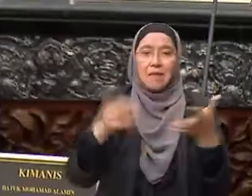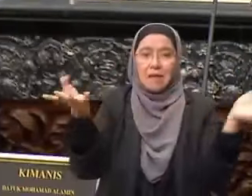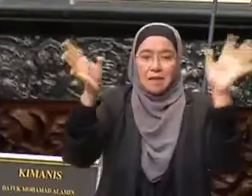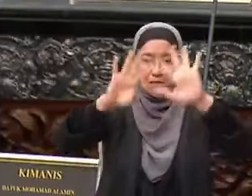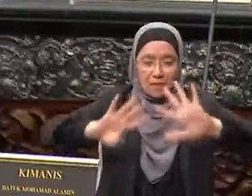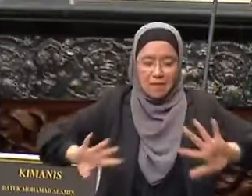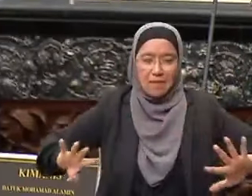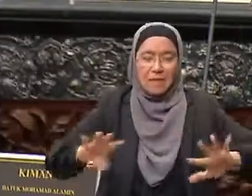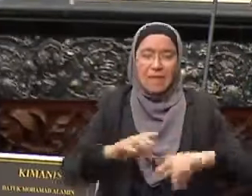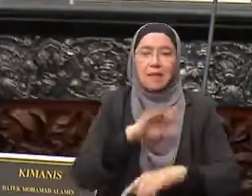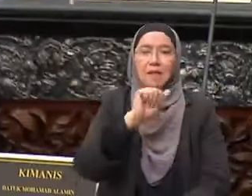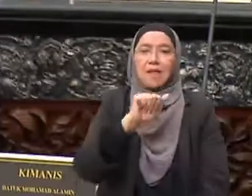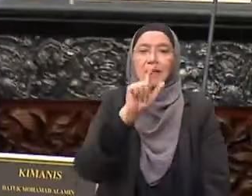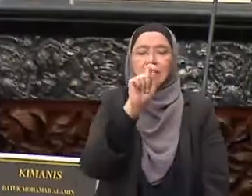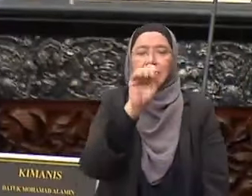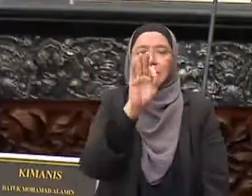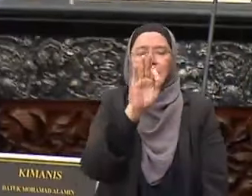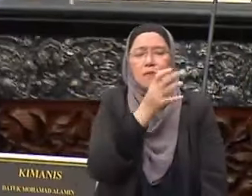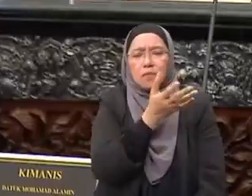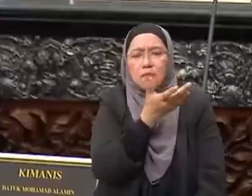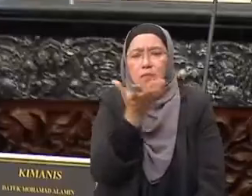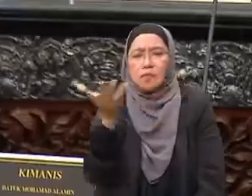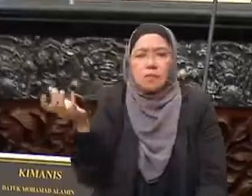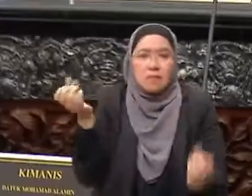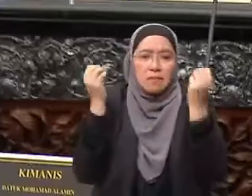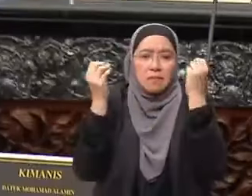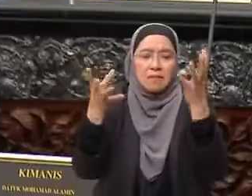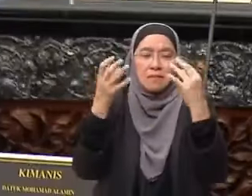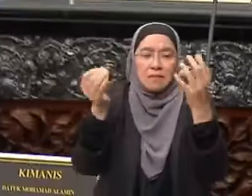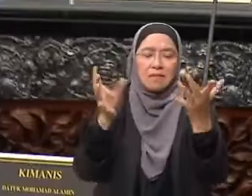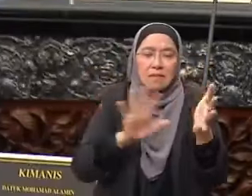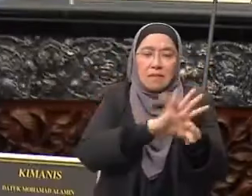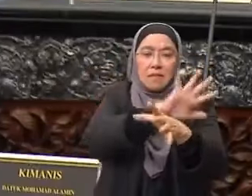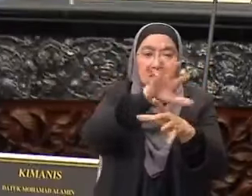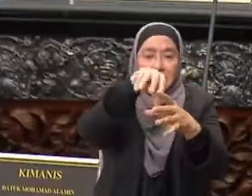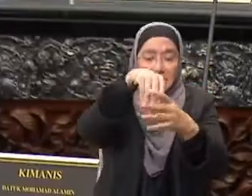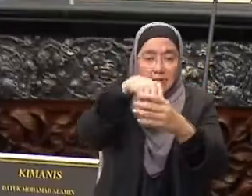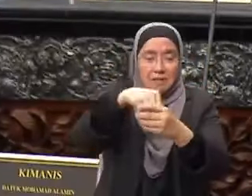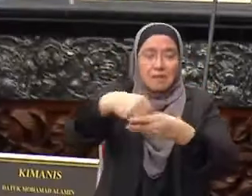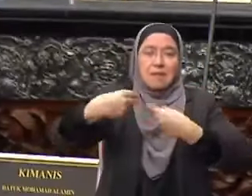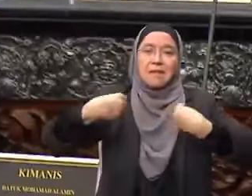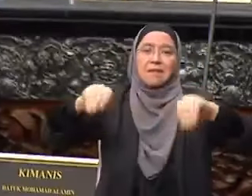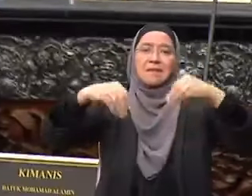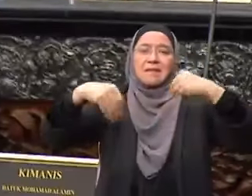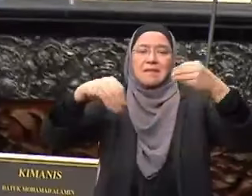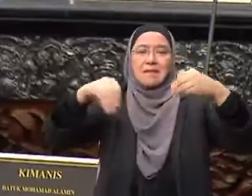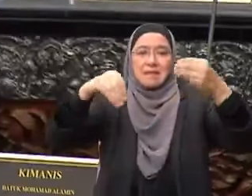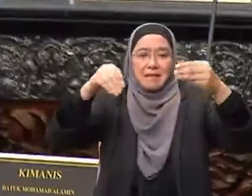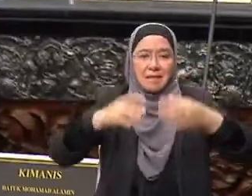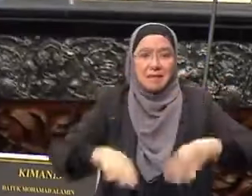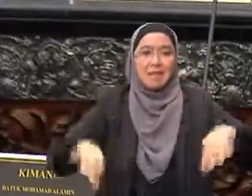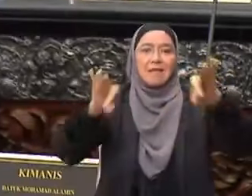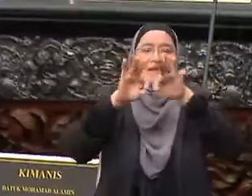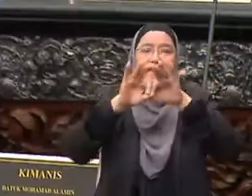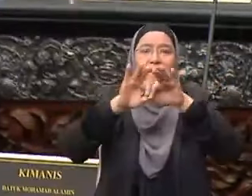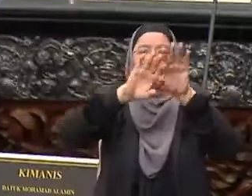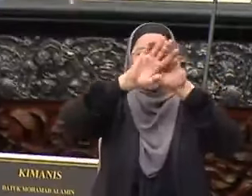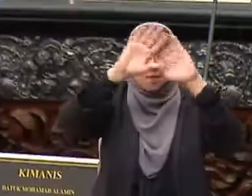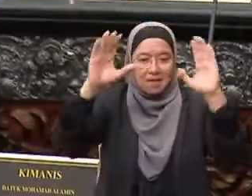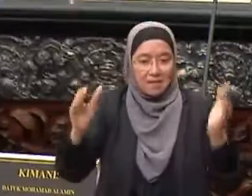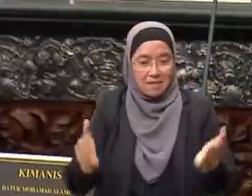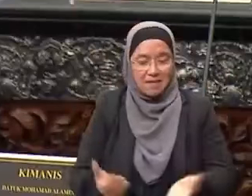atf dan banyak lagi merangkumi pasaran-pasaran utama seluruh dunia ini adalah penting bagi